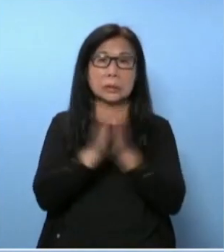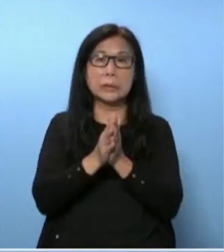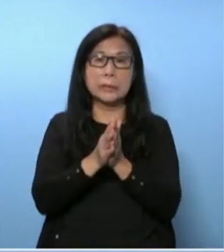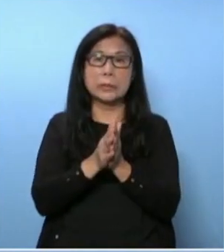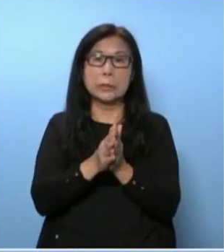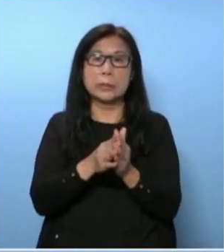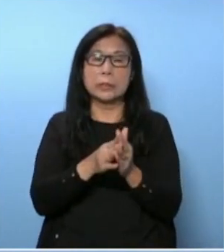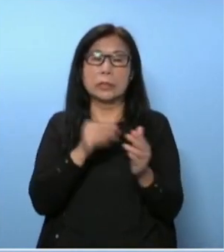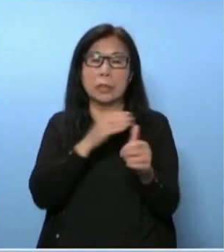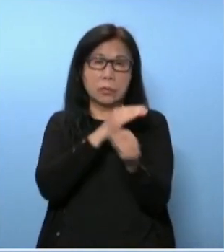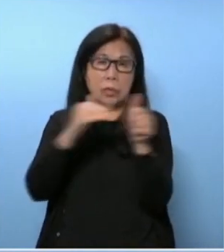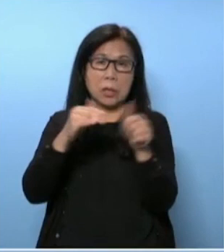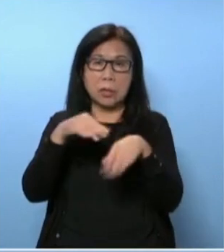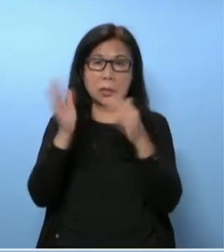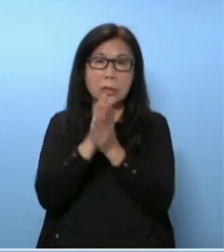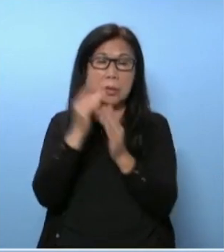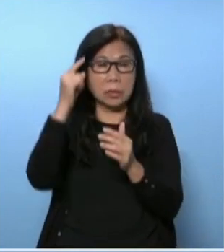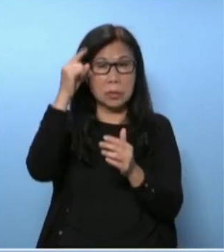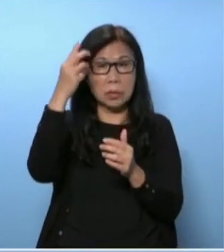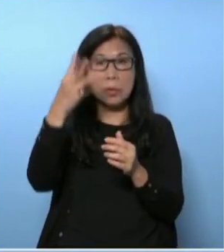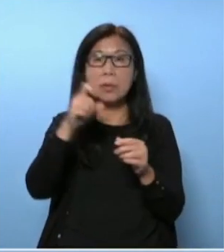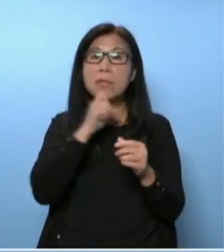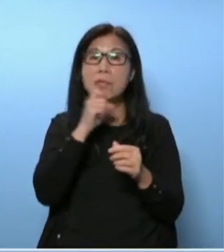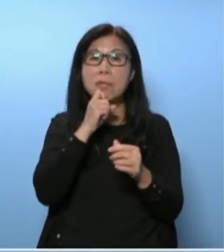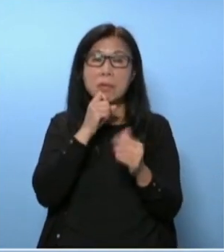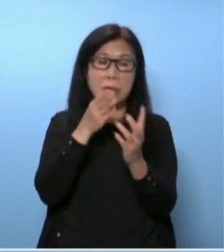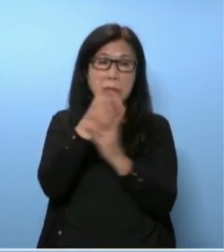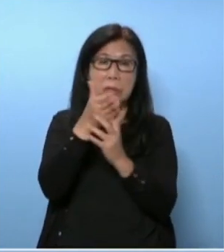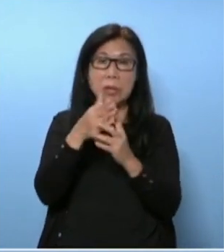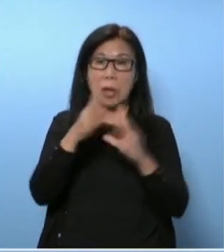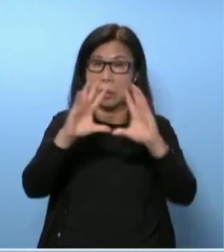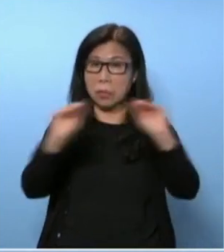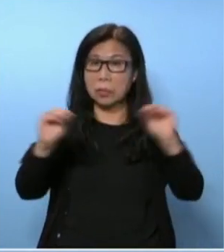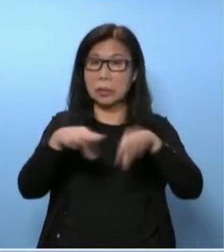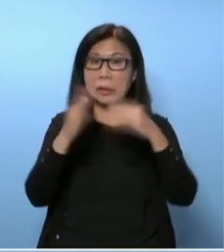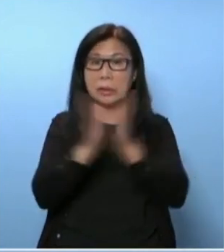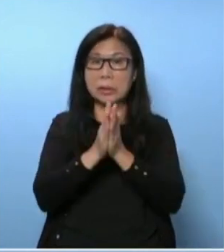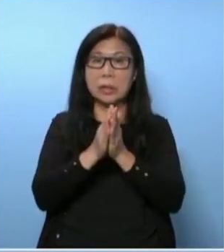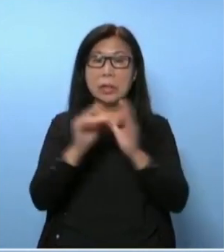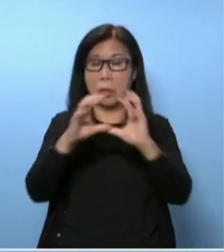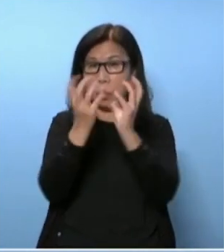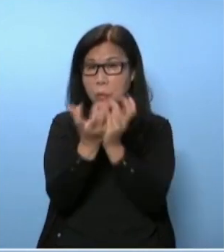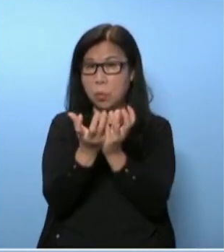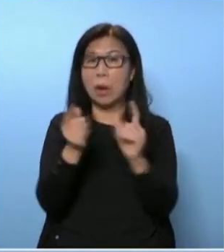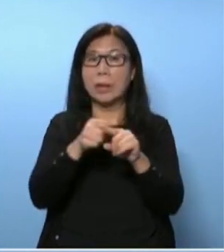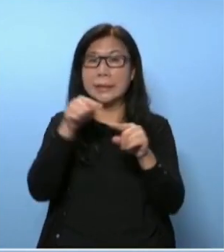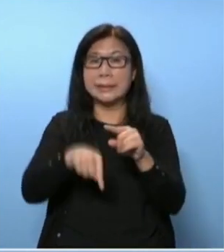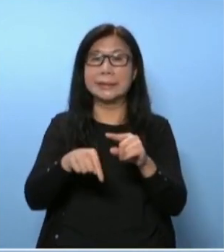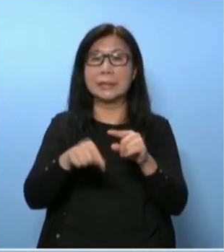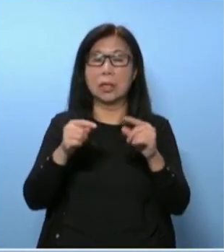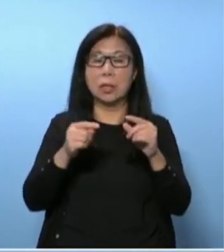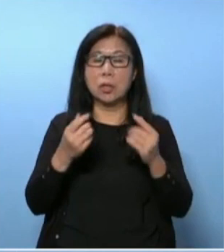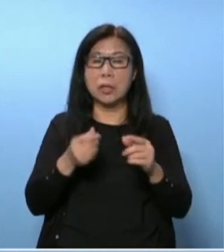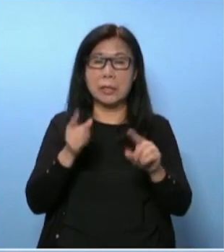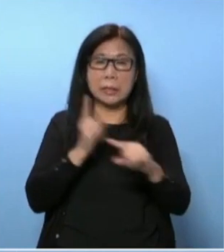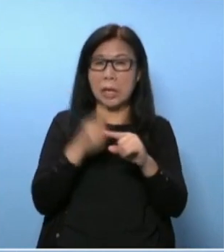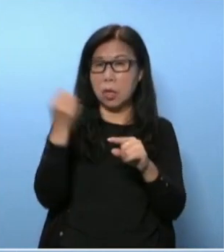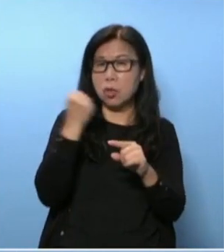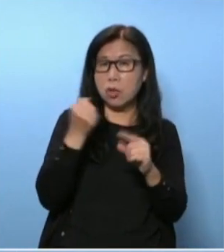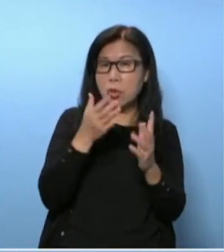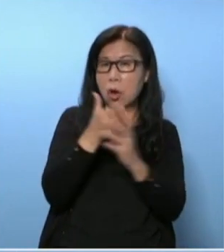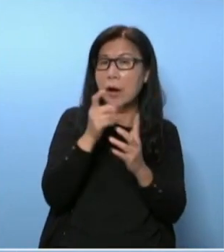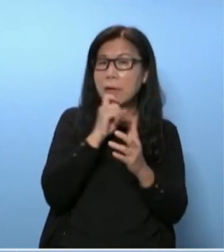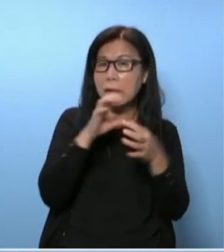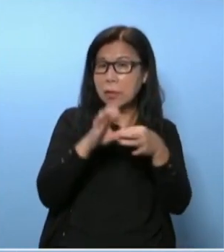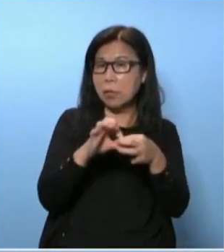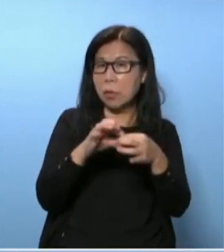式或者是剛剛過去那幾天，我們是倒破了一個這些是恐怖活動的集團，我們都是要全力以赴去打擊這